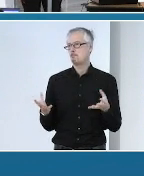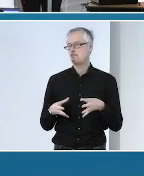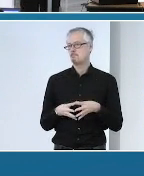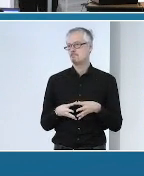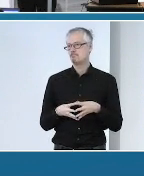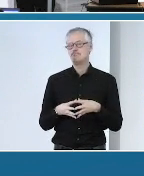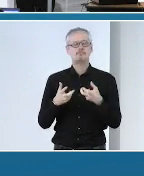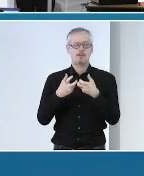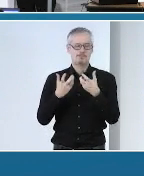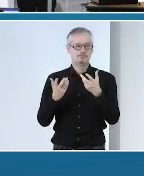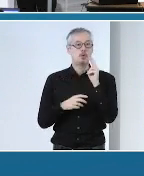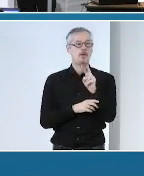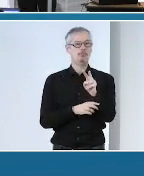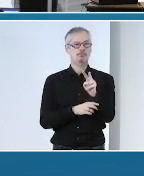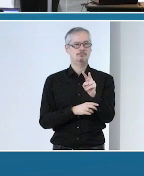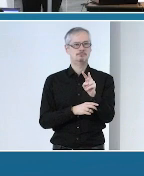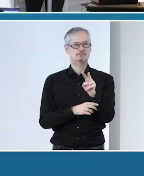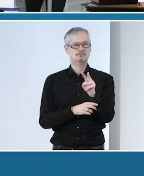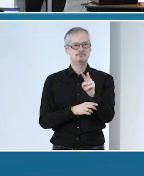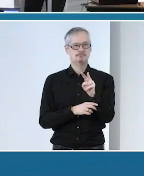par exemple, je vous regarde,